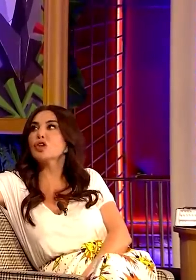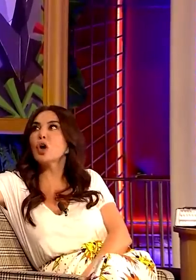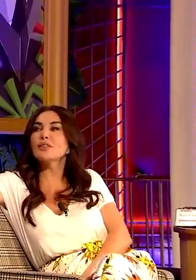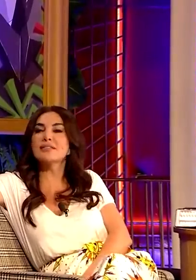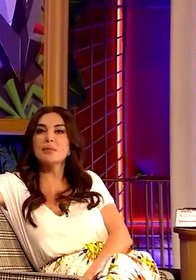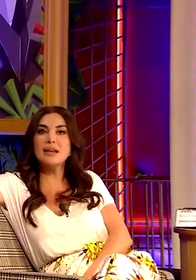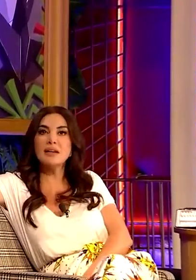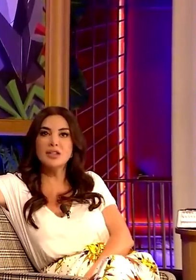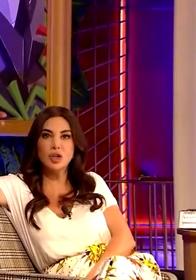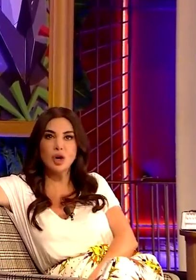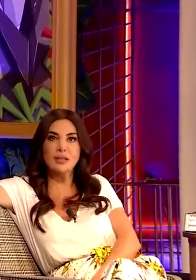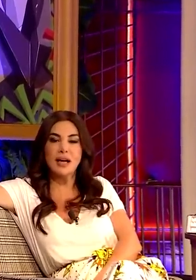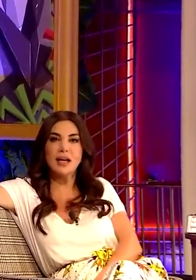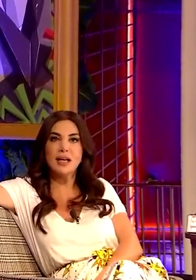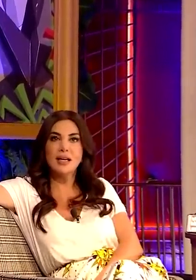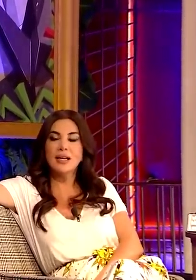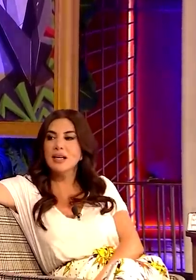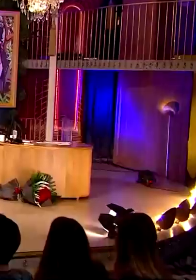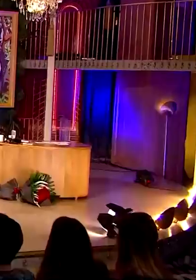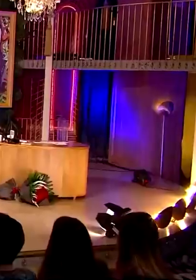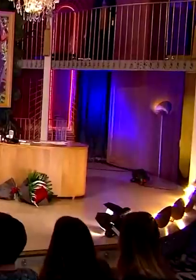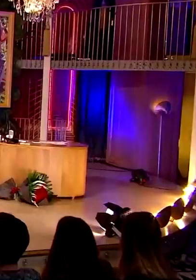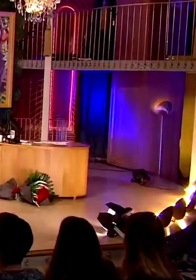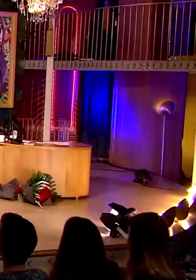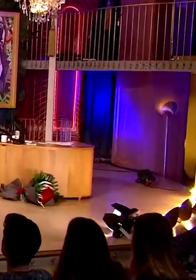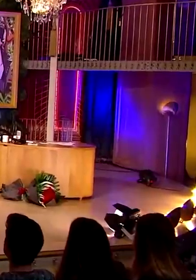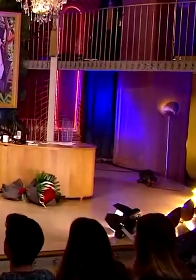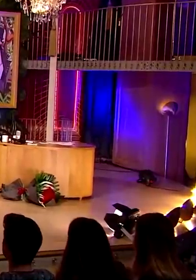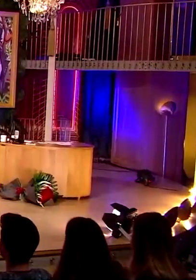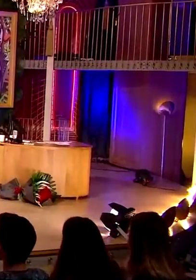Yusufçuk uçuyor da, timsah yaşıyor da. Yaşıyor da bir şey.